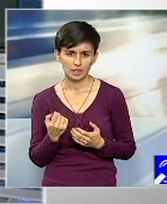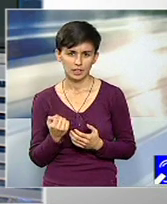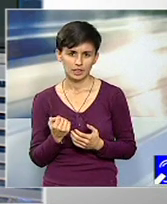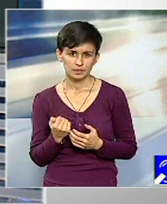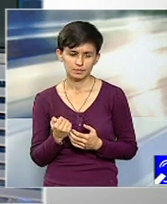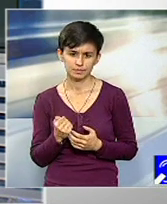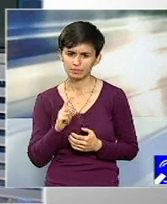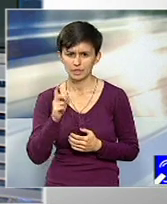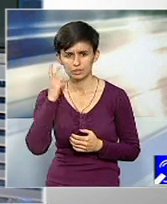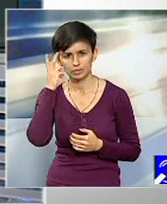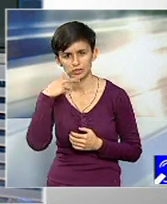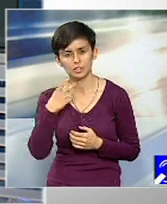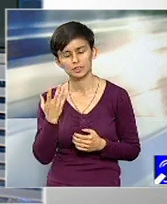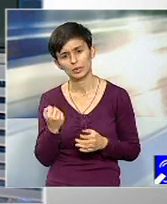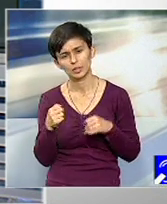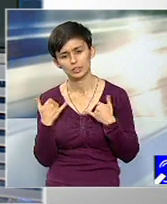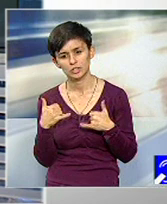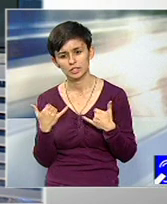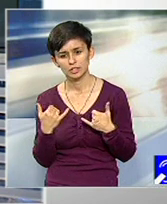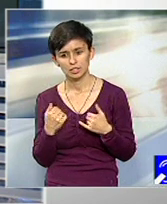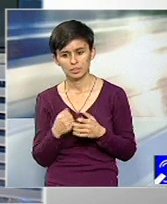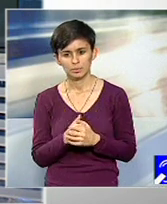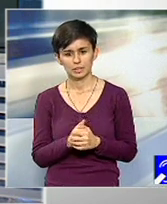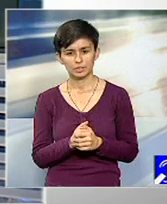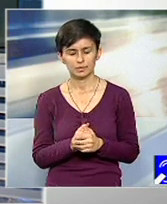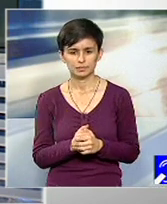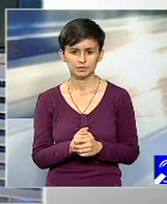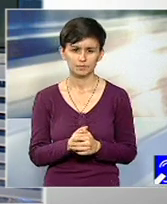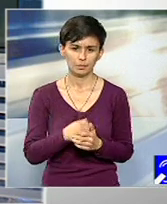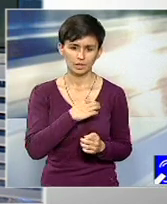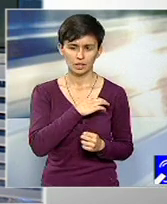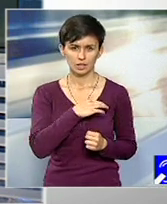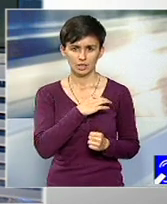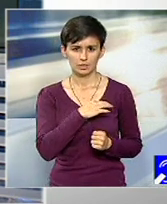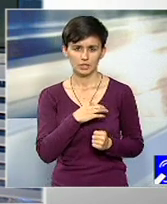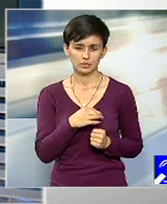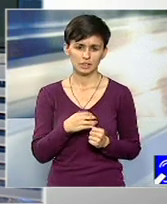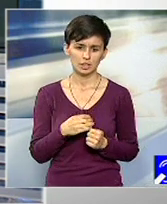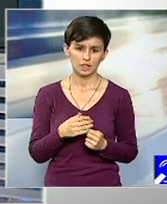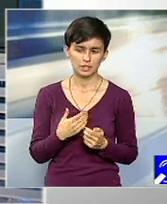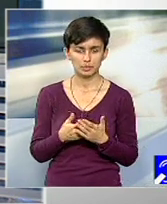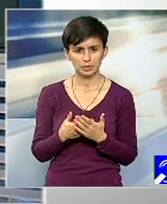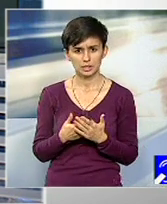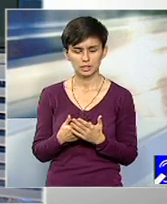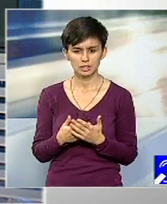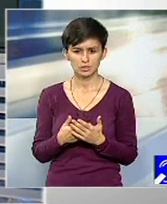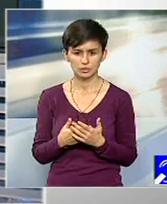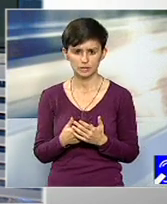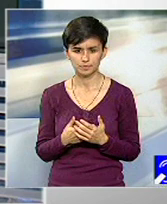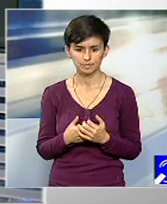sală, nu înțelegeau efectiv ce se întâmplă. La facultate, la universitate, ca să